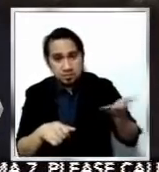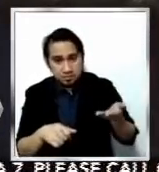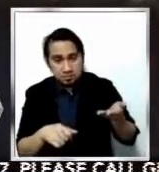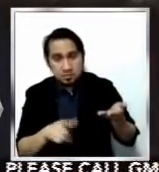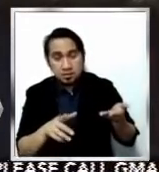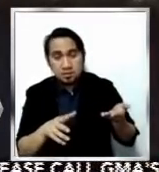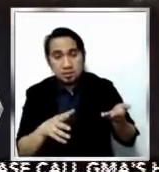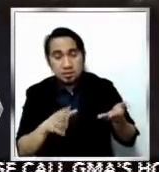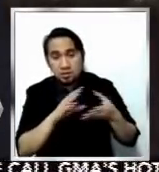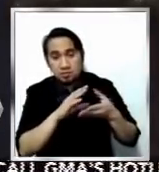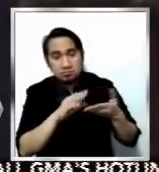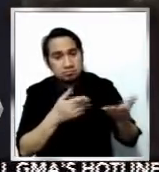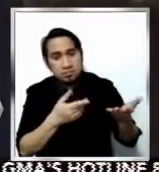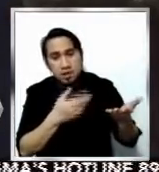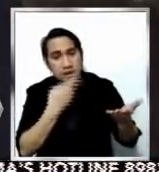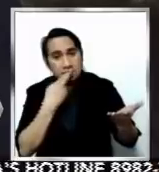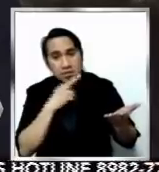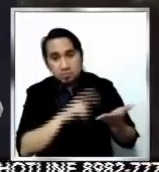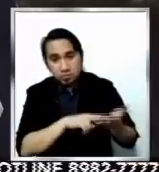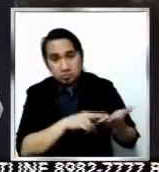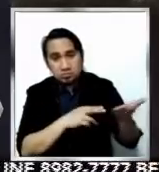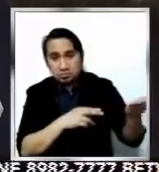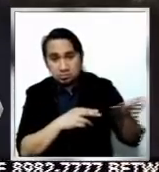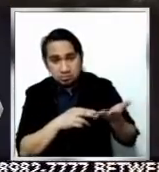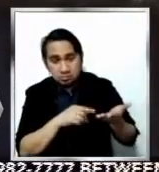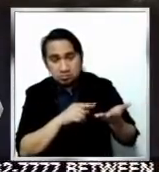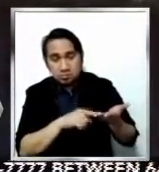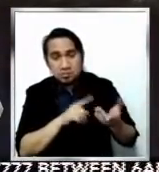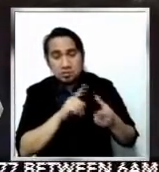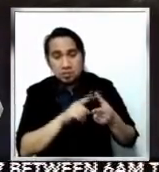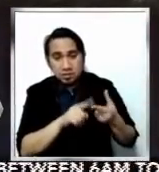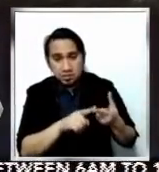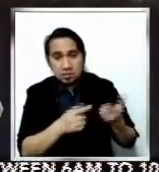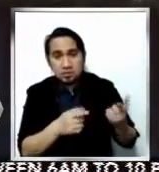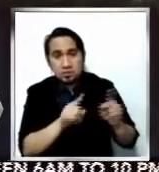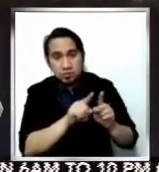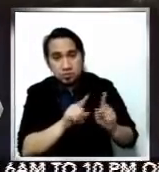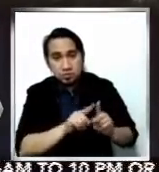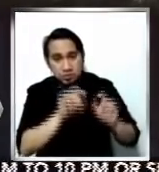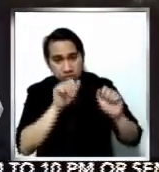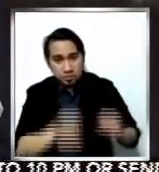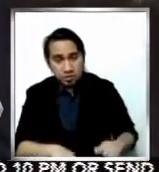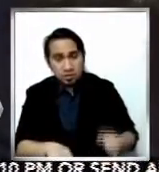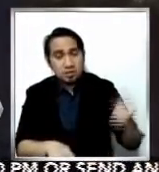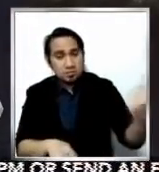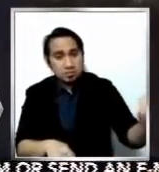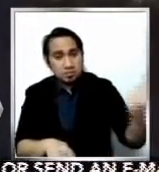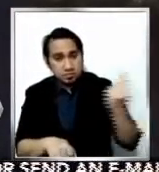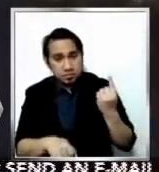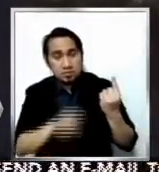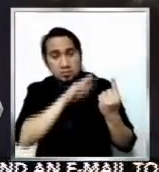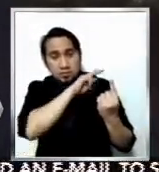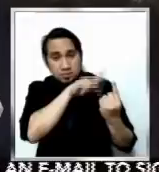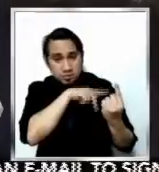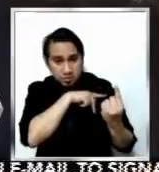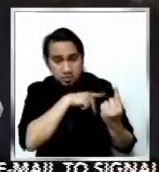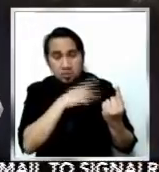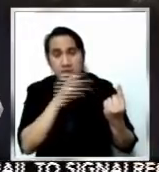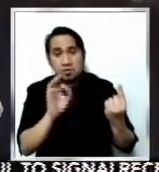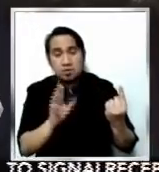can favor us with the courtesy of personal appearance. Magdala dito, magdala ng